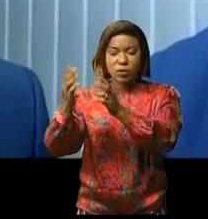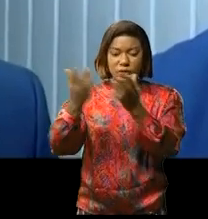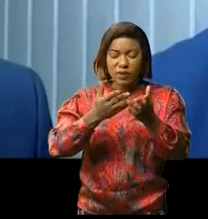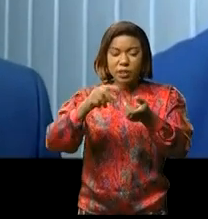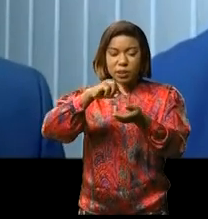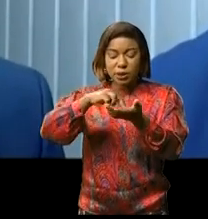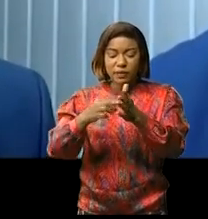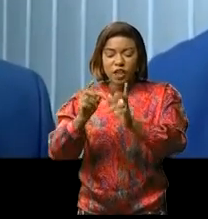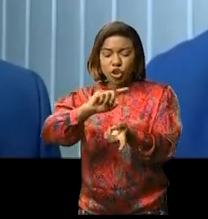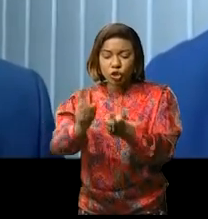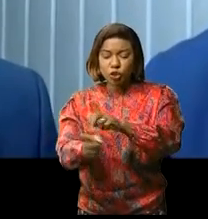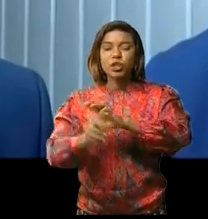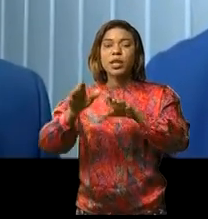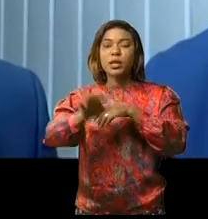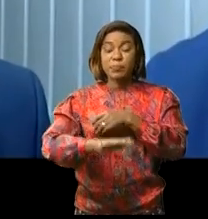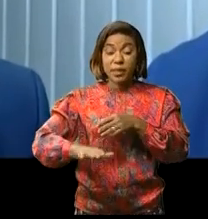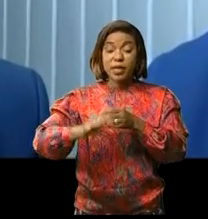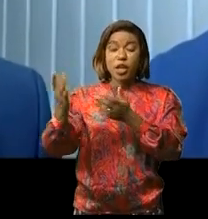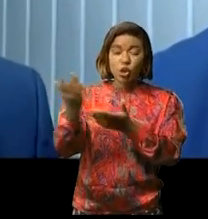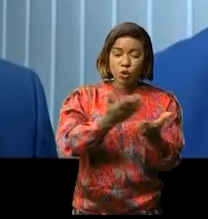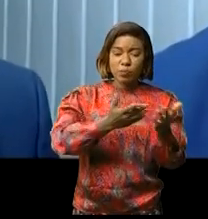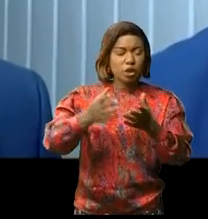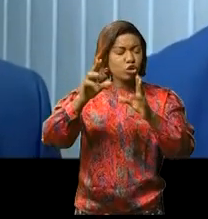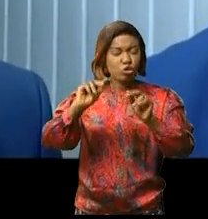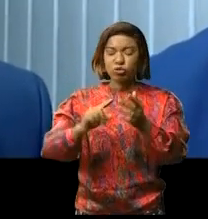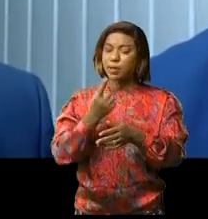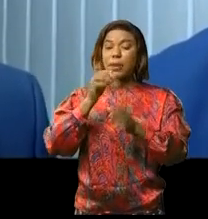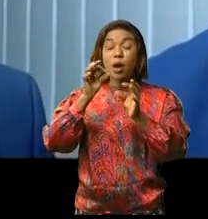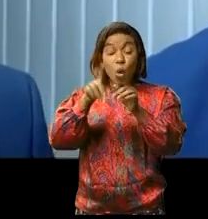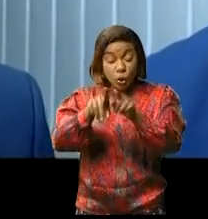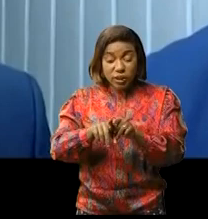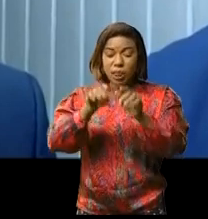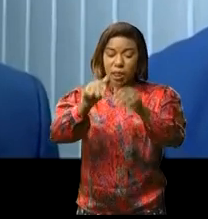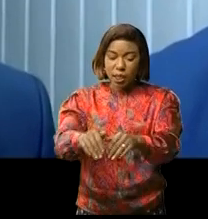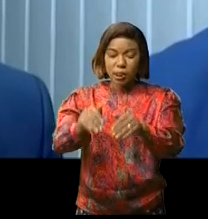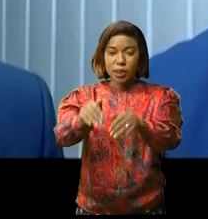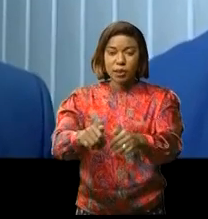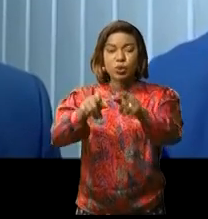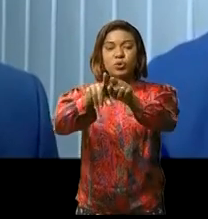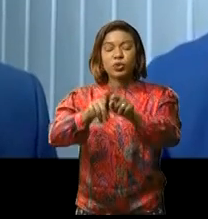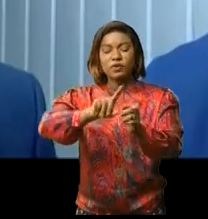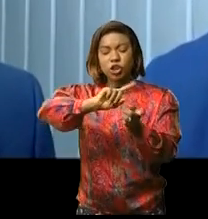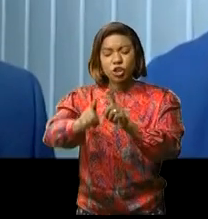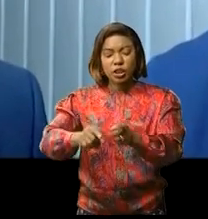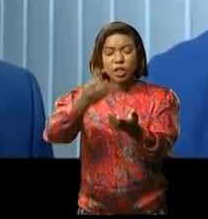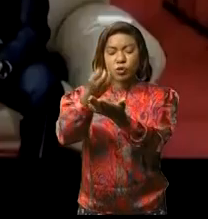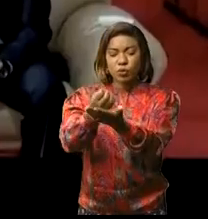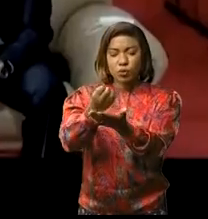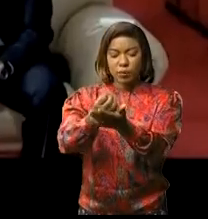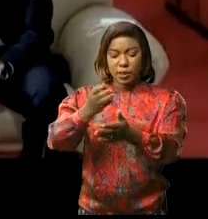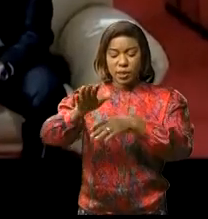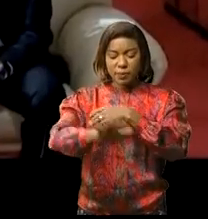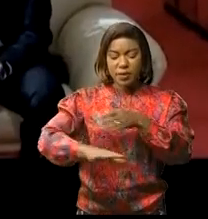Et il n'y aura pas seulement le commerce, mais il y aura également l'agriculture. Et ça fait partie de ce qui va améliorer l'économie de ces pays.